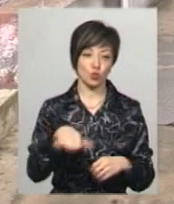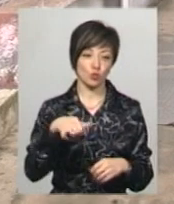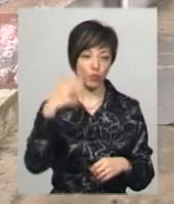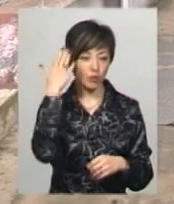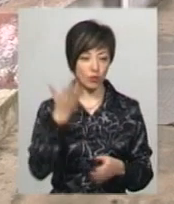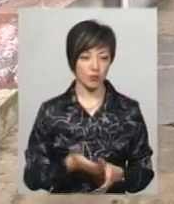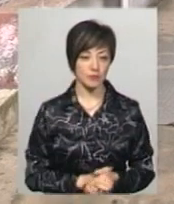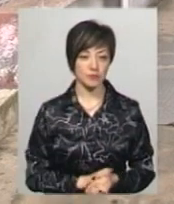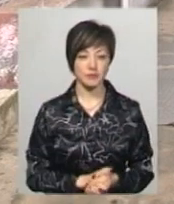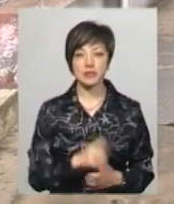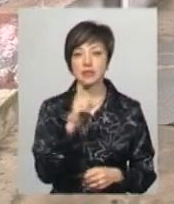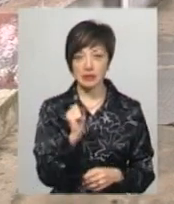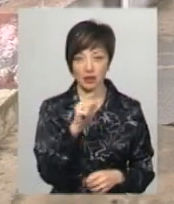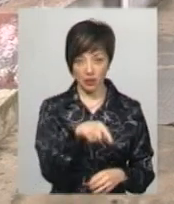голові.